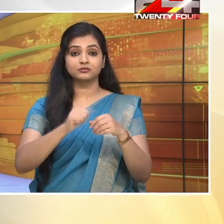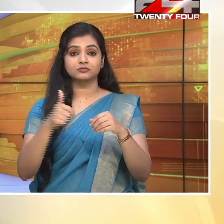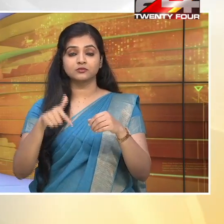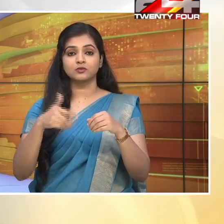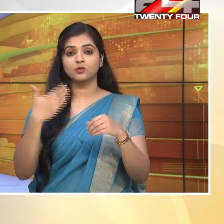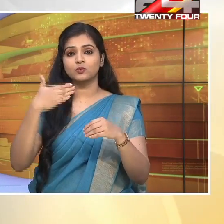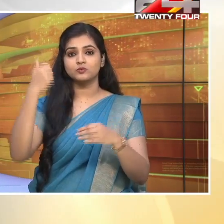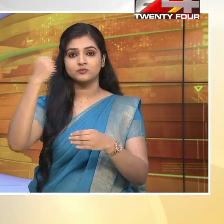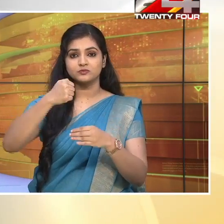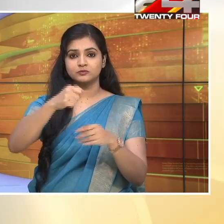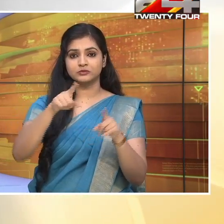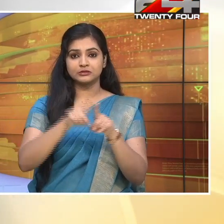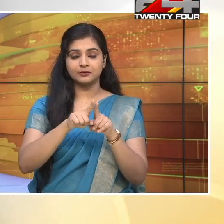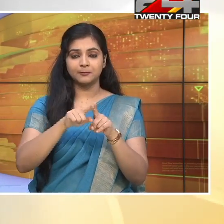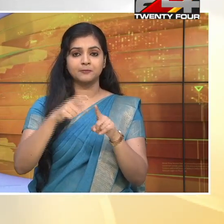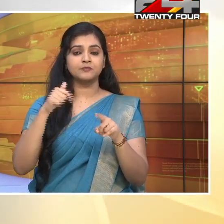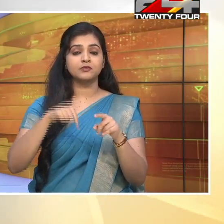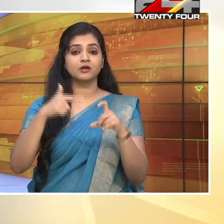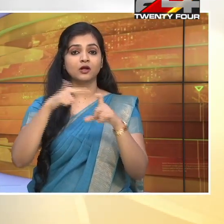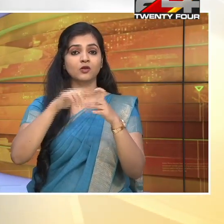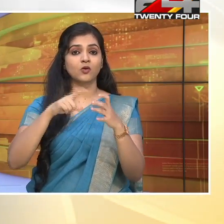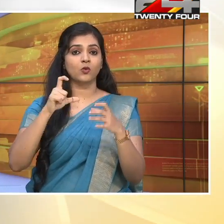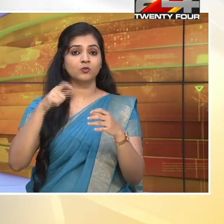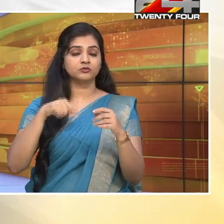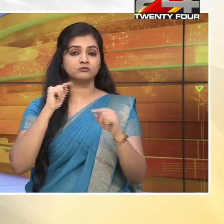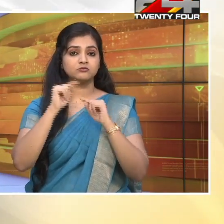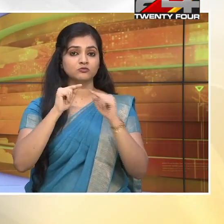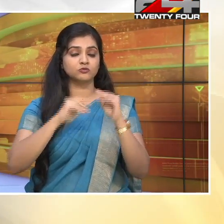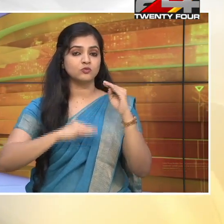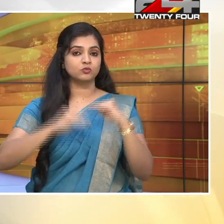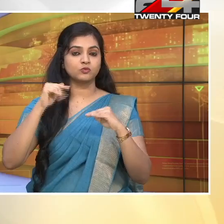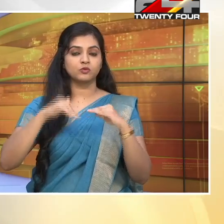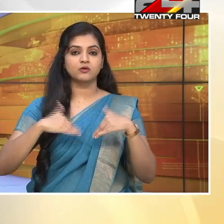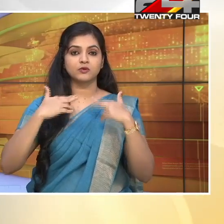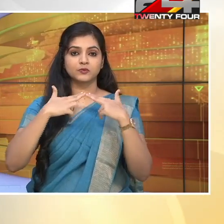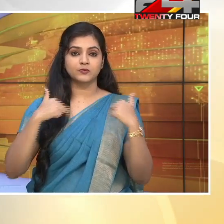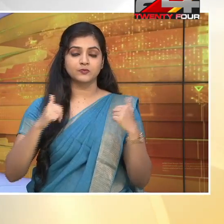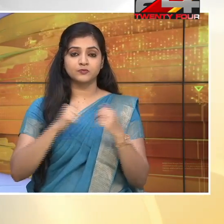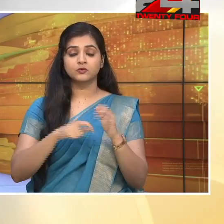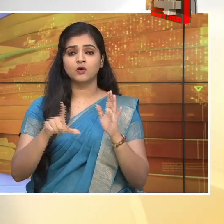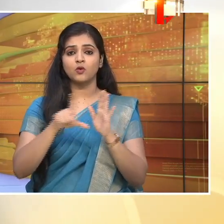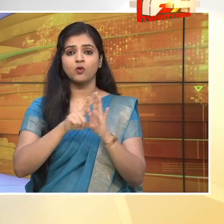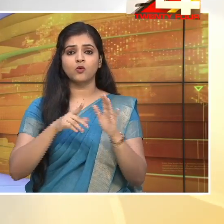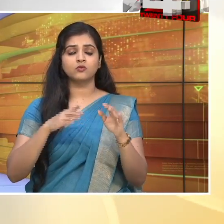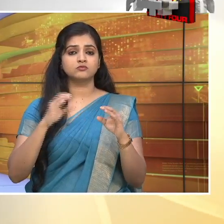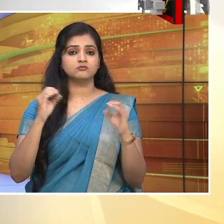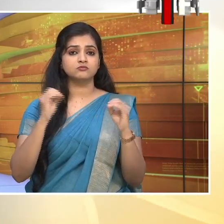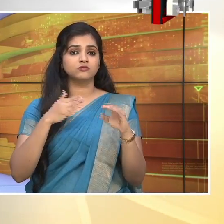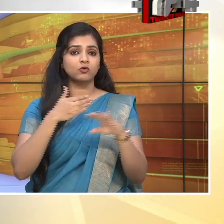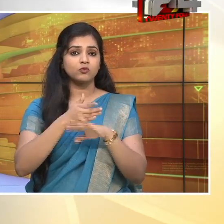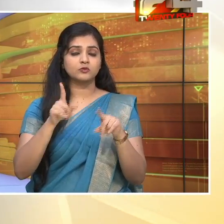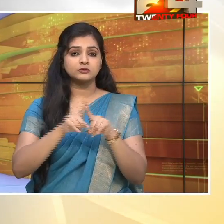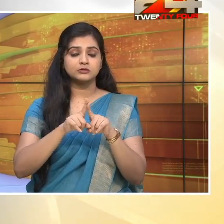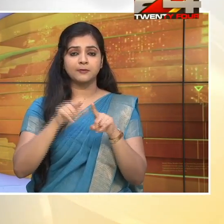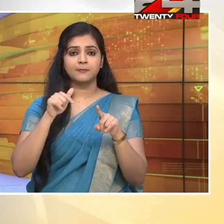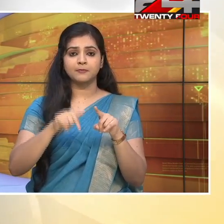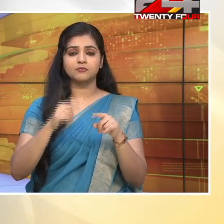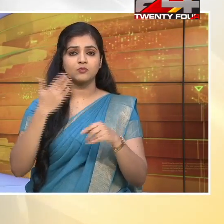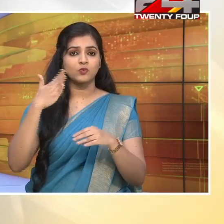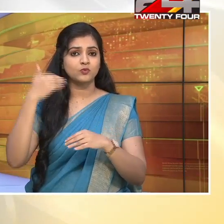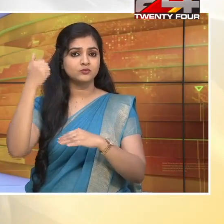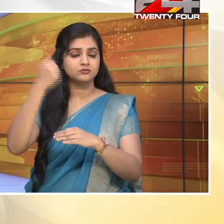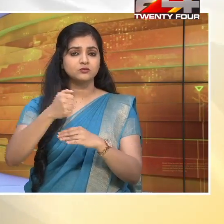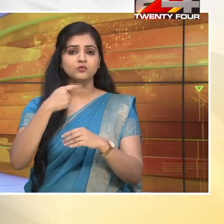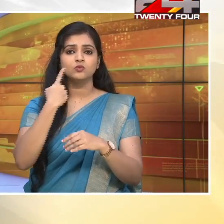പാതയോരങ്ങളിലെ കൊടിതോരണങ്ങൾ സംബന്ധിച്ച് കൊച്ചി കോർപ്പറേഷനെതിരെ രൂക്ഷ വിമർശനവുമായി ഹൈക്കോടതി. നിയമവിരുദ്ധമായി കൊടികൾ സ്ഥാപിച്ചത് ആരാണ് എന്നത്